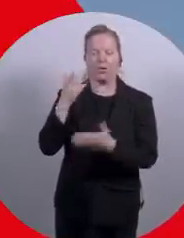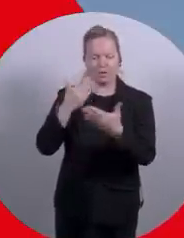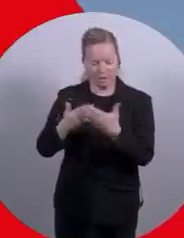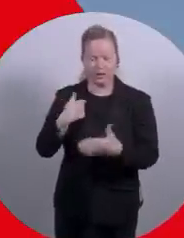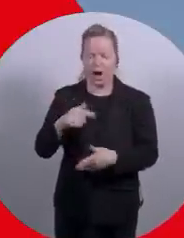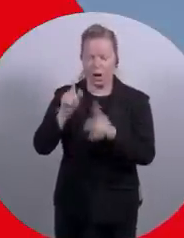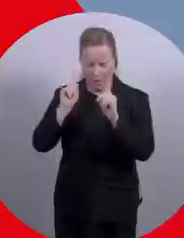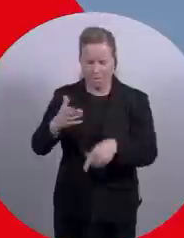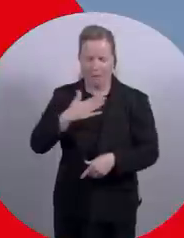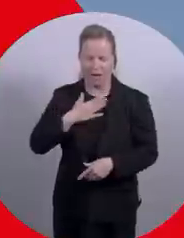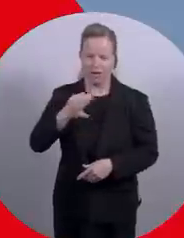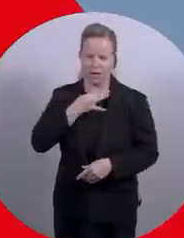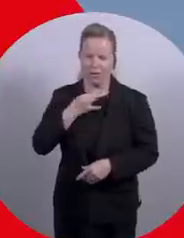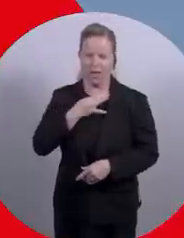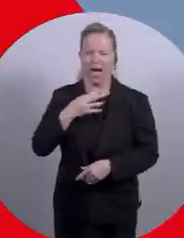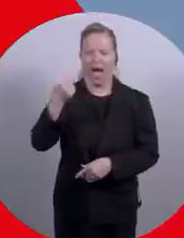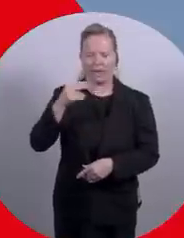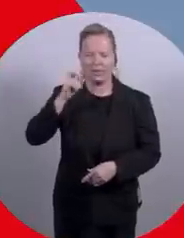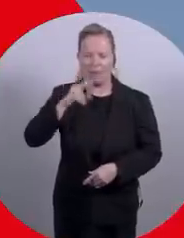Peter rosskothe